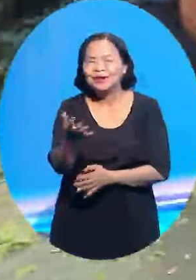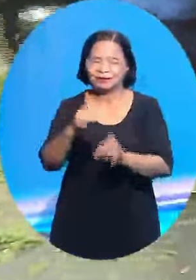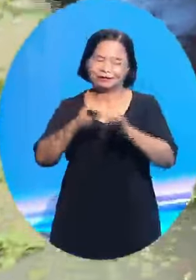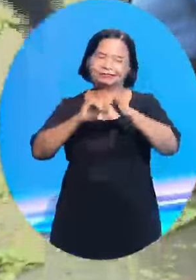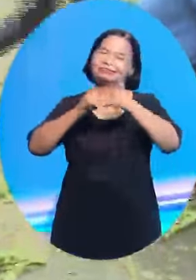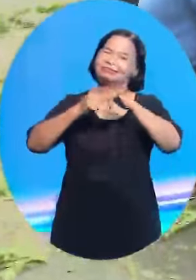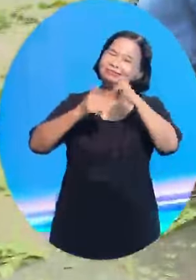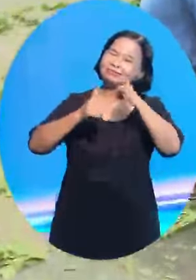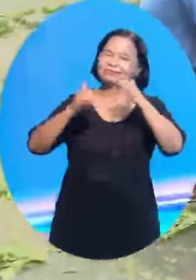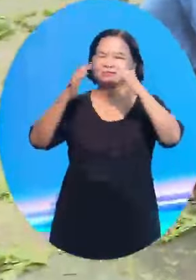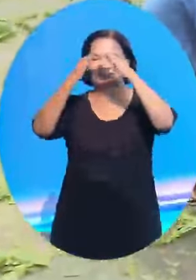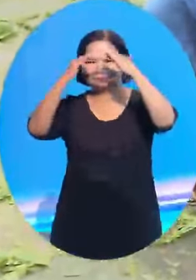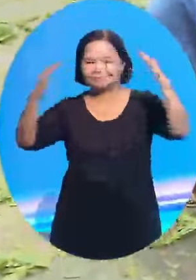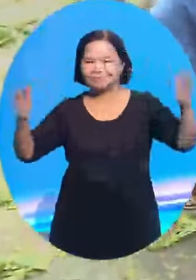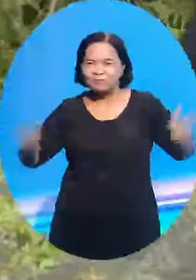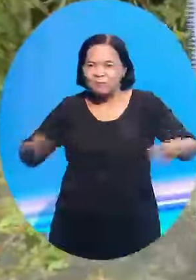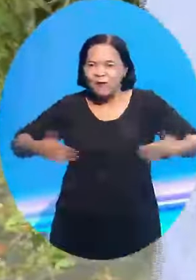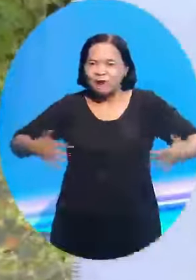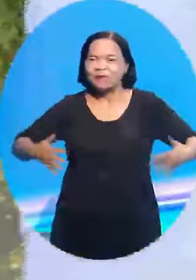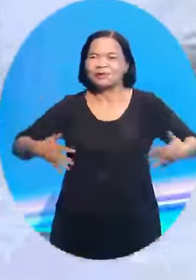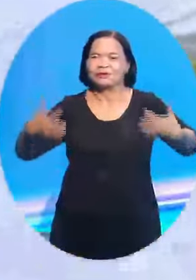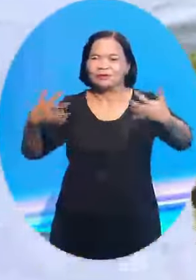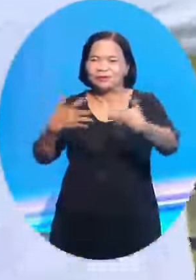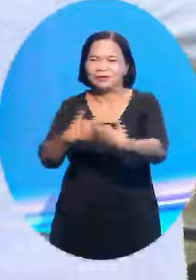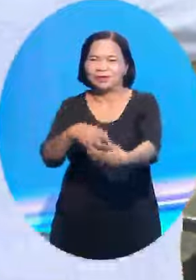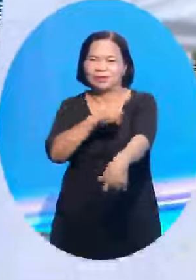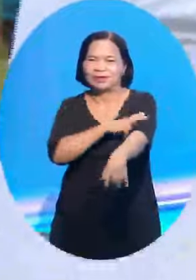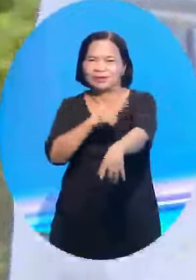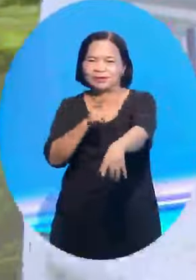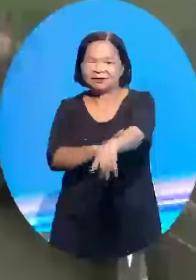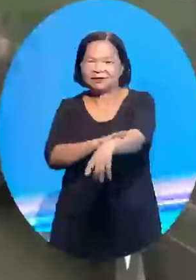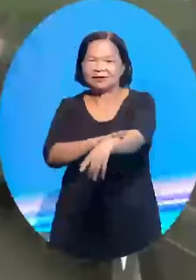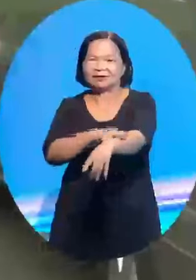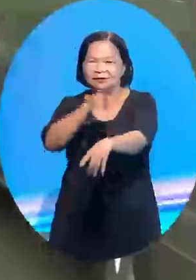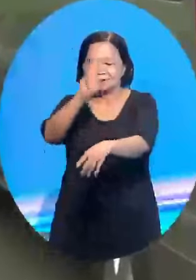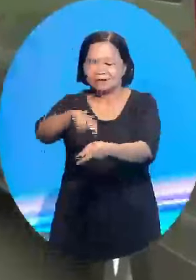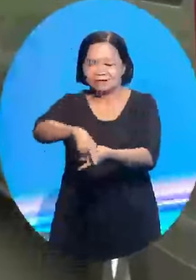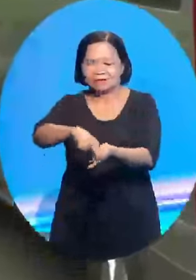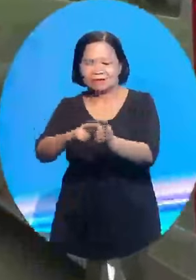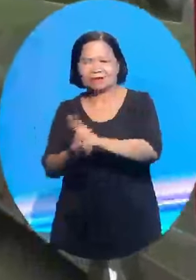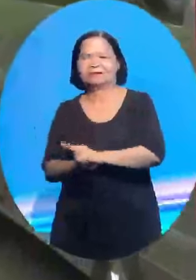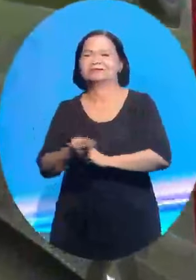sự việc, nhà trường rất nhanh chóng phối hợp với các lực lượng chức năng khắc phục sự cố.